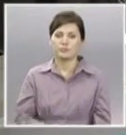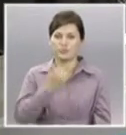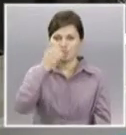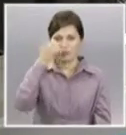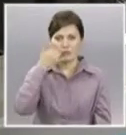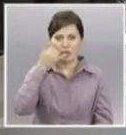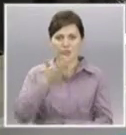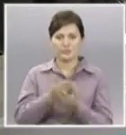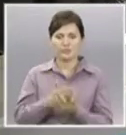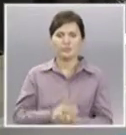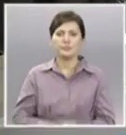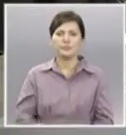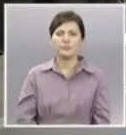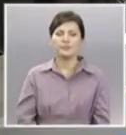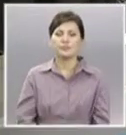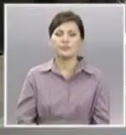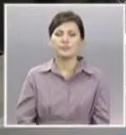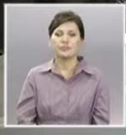хабарласқан көрермен бар екен. Кеш жарық.